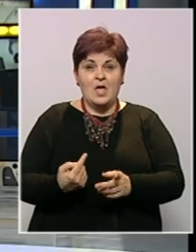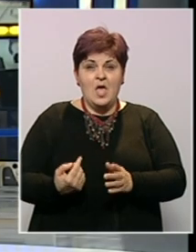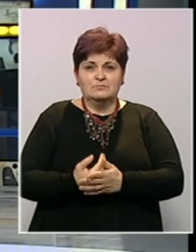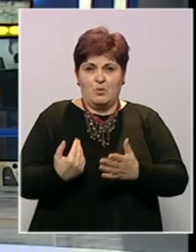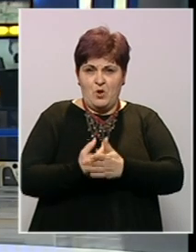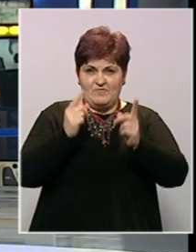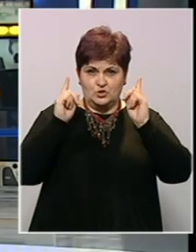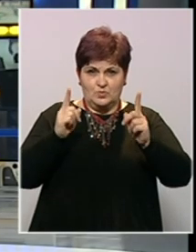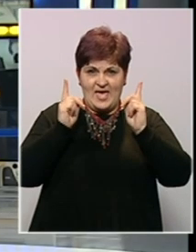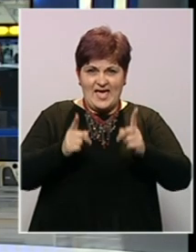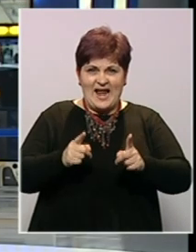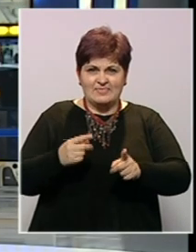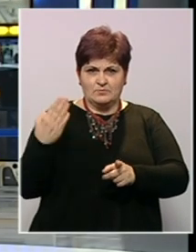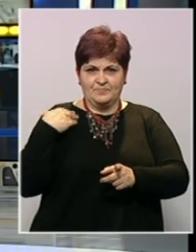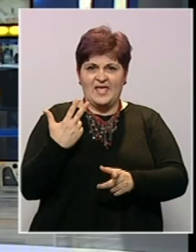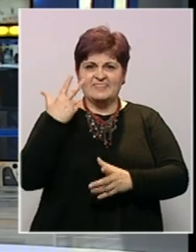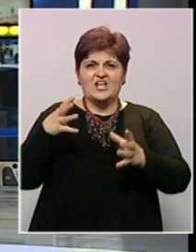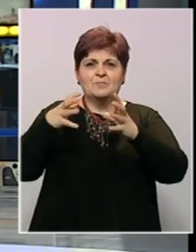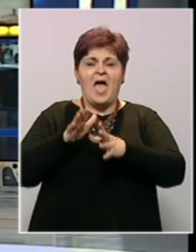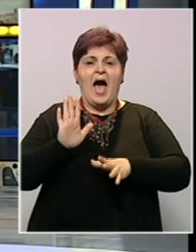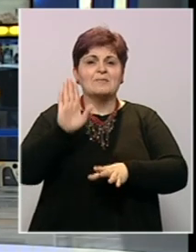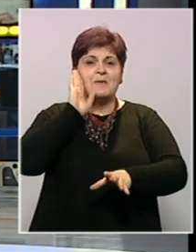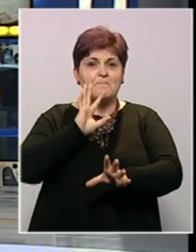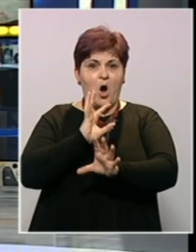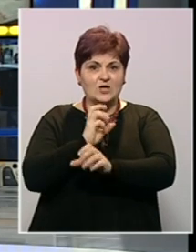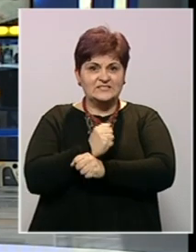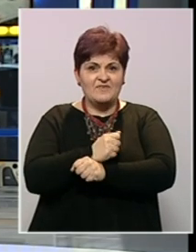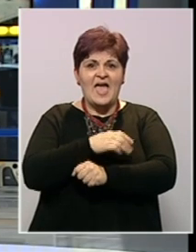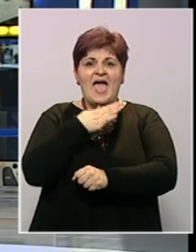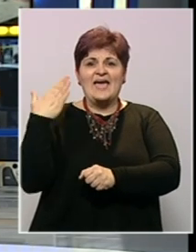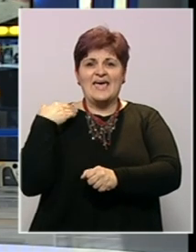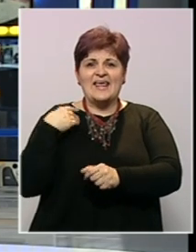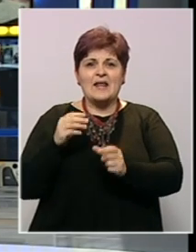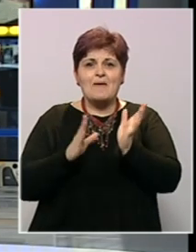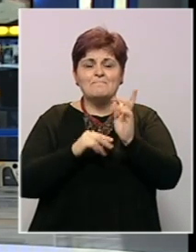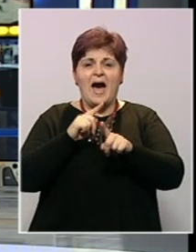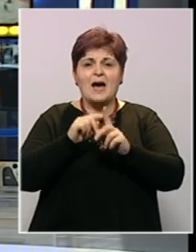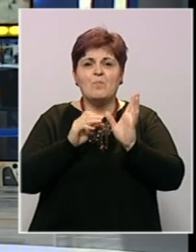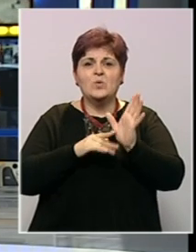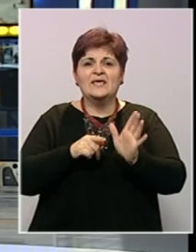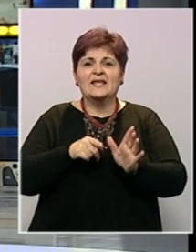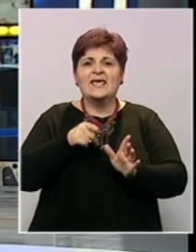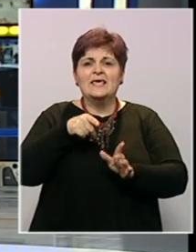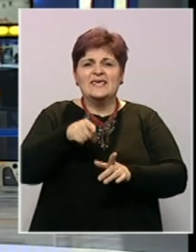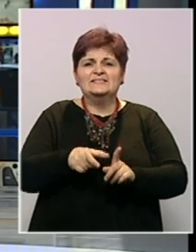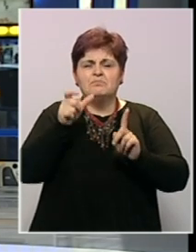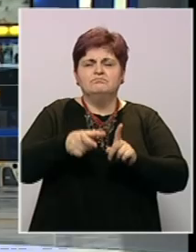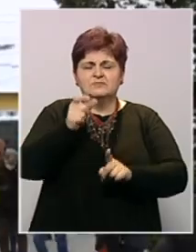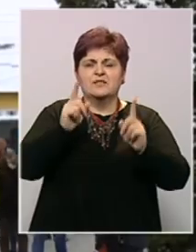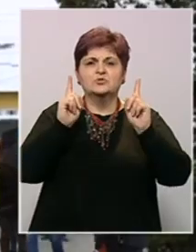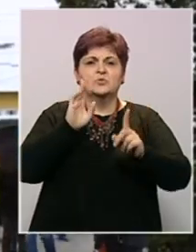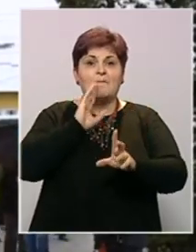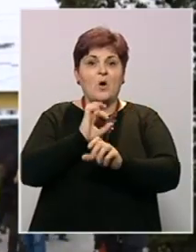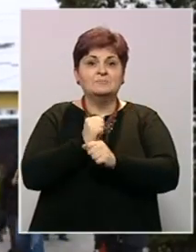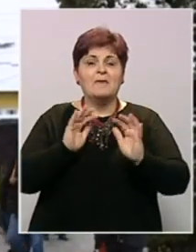Zbog ponavljanja suđenja ratnom zapovjedniku 3. korpusa armije Republike Bosne i Hercegovine generalu Sakibu Mahmuljinu, ispred suda Bosne i